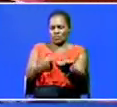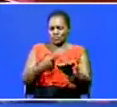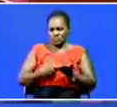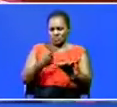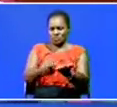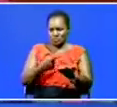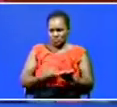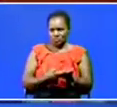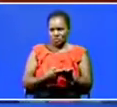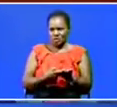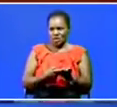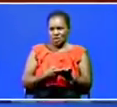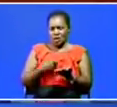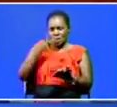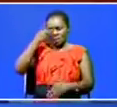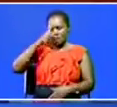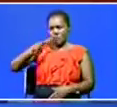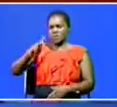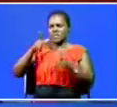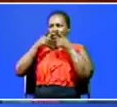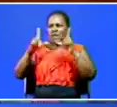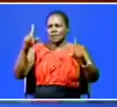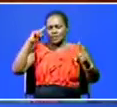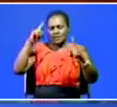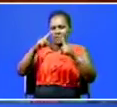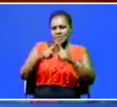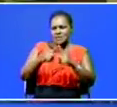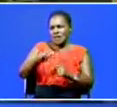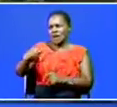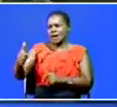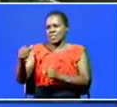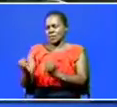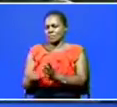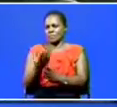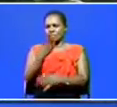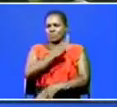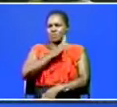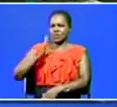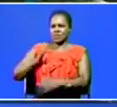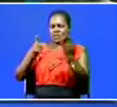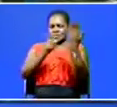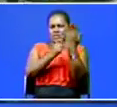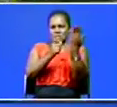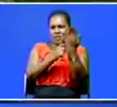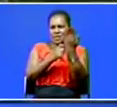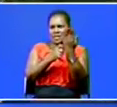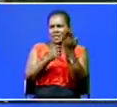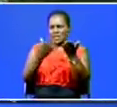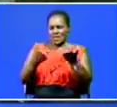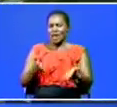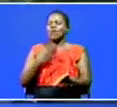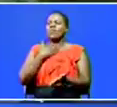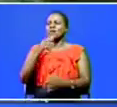mswada wa rasimu ya sera ya lugha nchini inayolenga miongoni mwa mambo mengine kubuni baraza la Kiswahili nchini. Haya ni matakwa